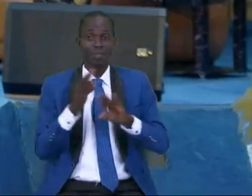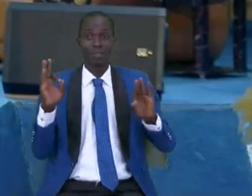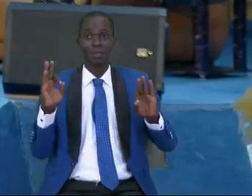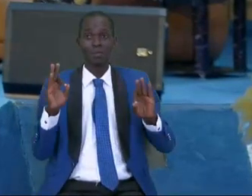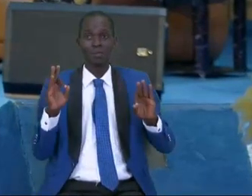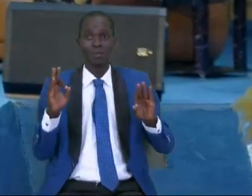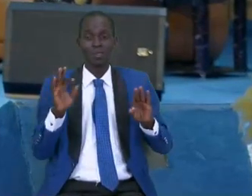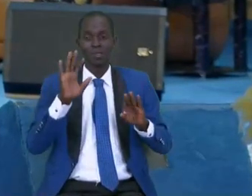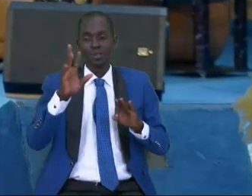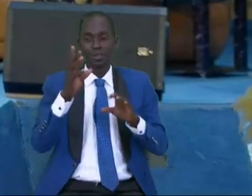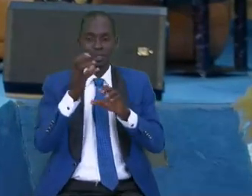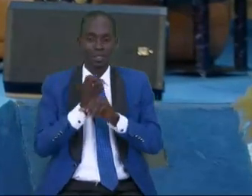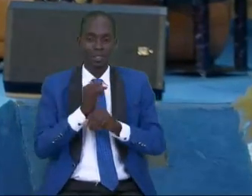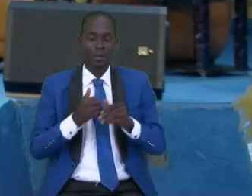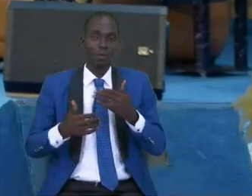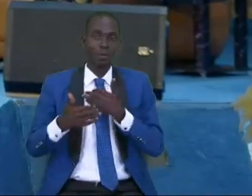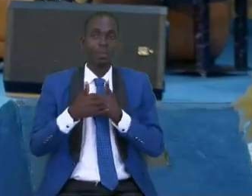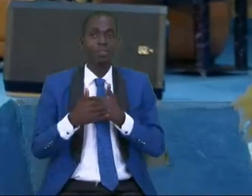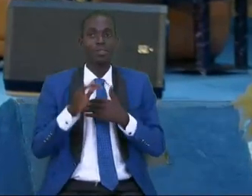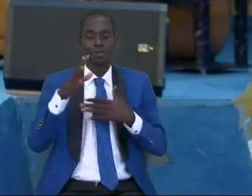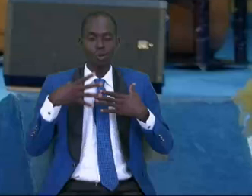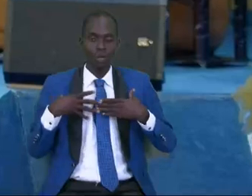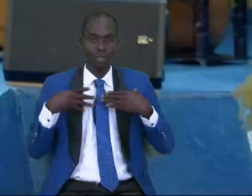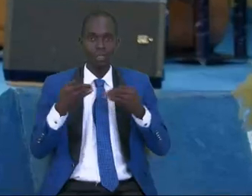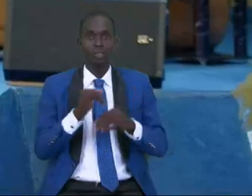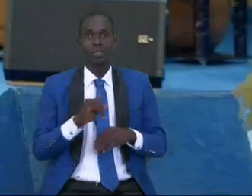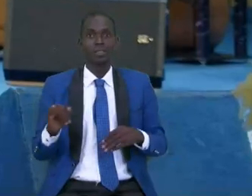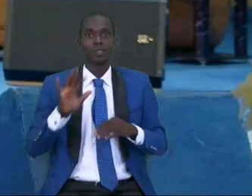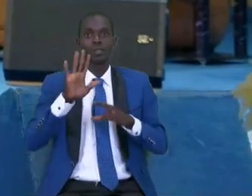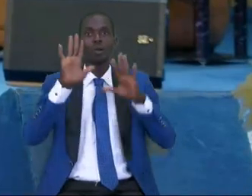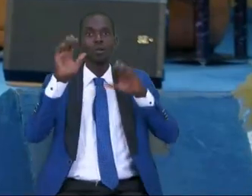Votre liberté, votre libération,